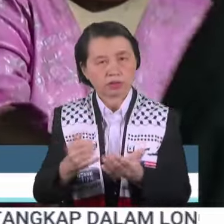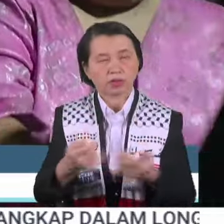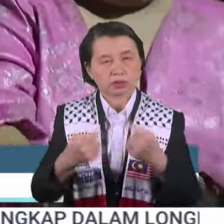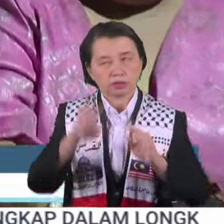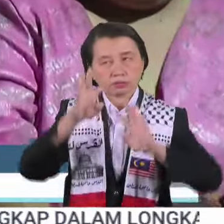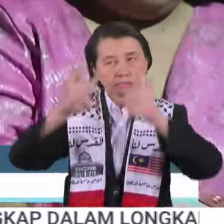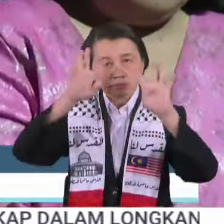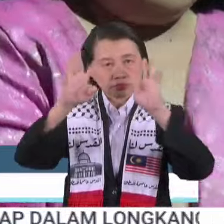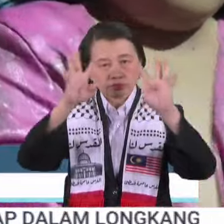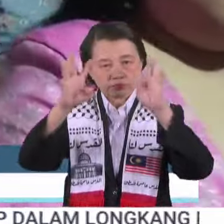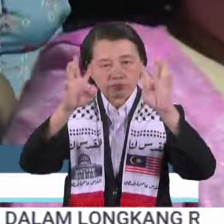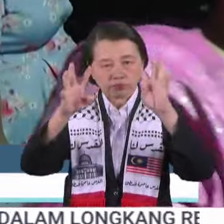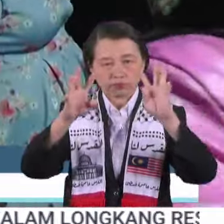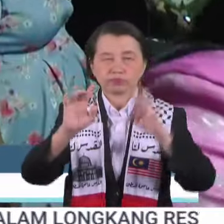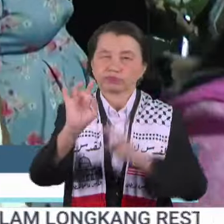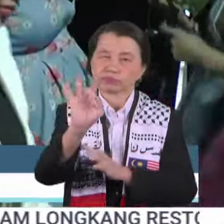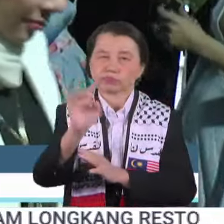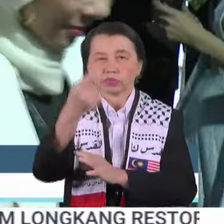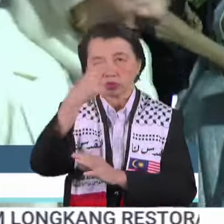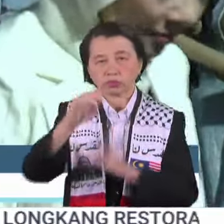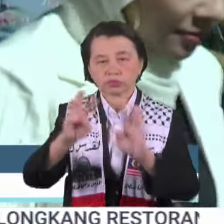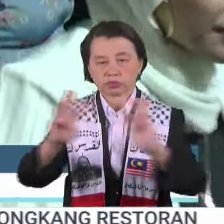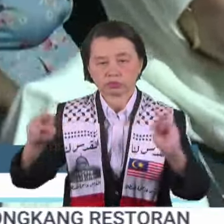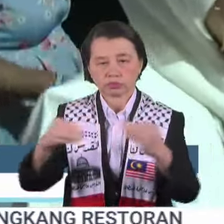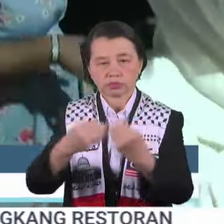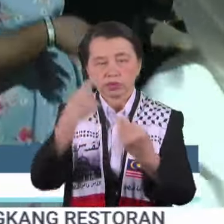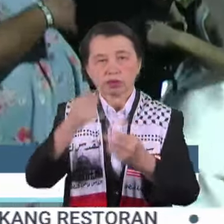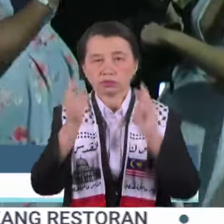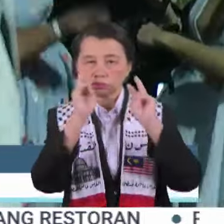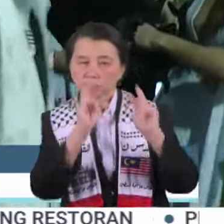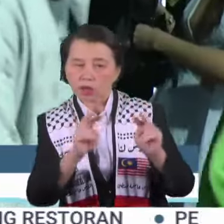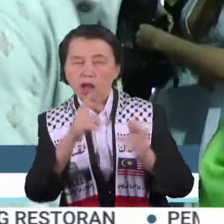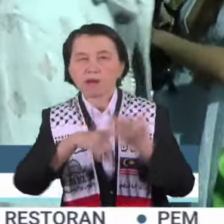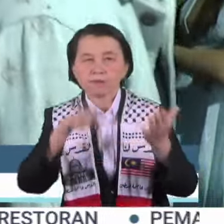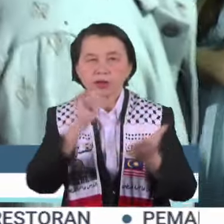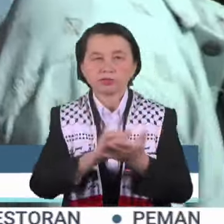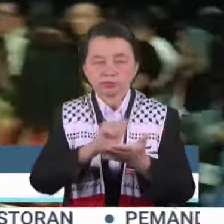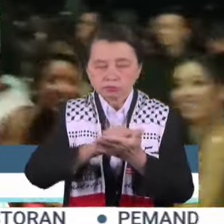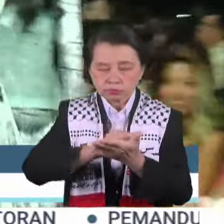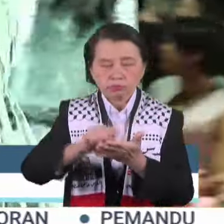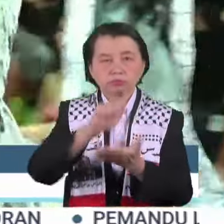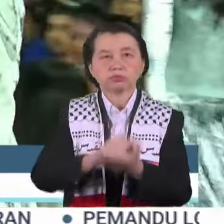try to create sesuatulah kepada masyarakat awam untuk melihat apakah itu batik.